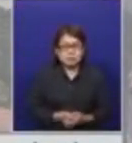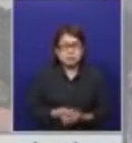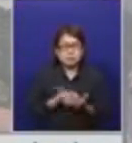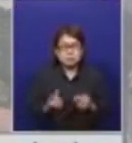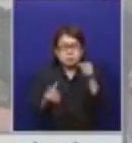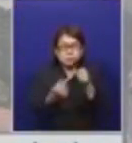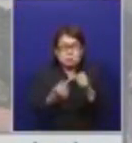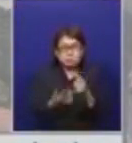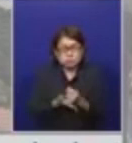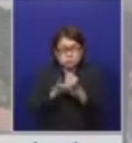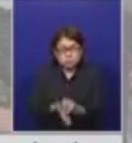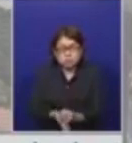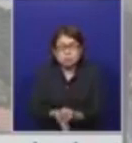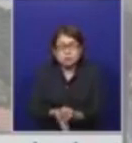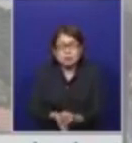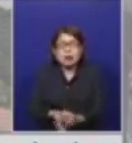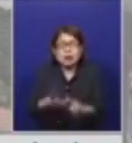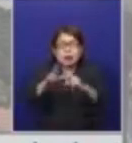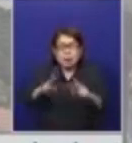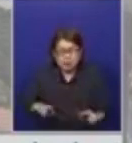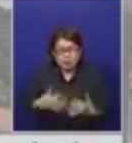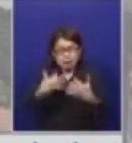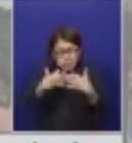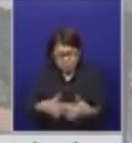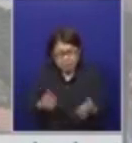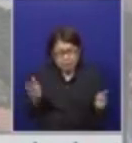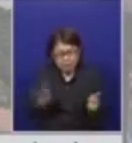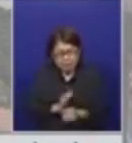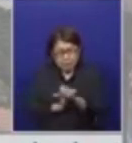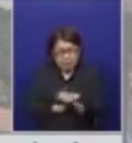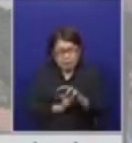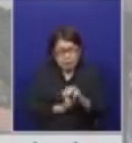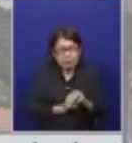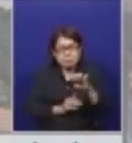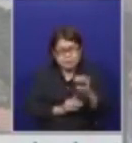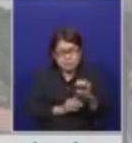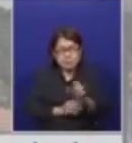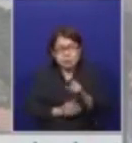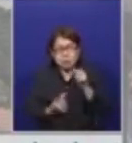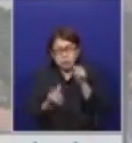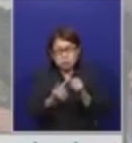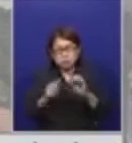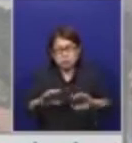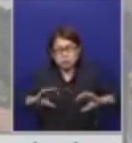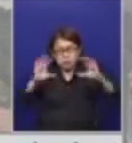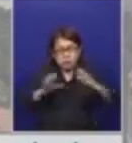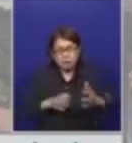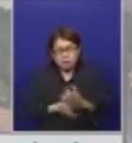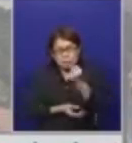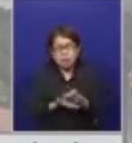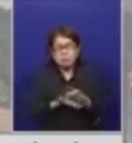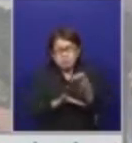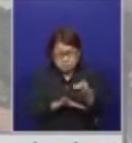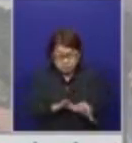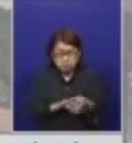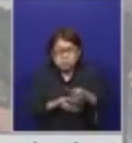ยเหลือSME ผ่านการจัดซื้อจัดจ้างภาครัฐรัฐต้องกำหนดสัดส่วนการ